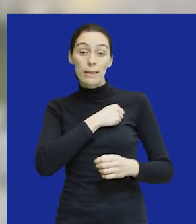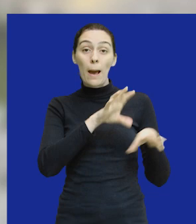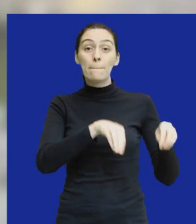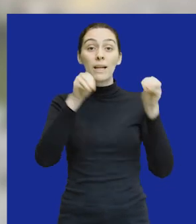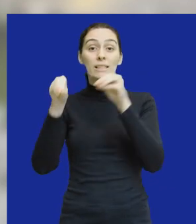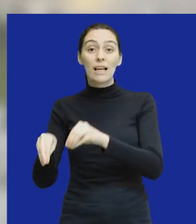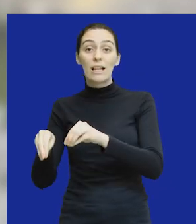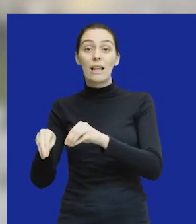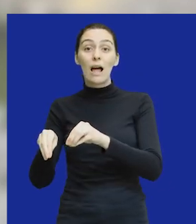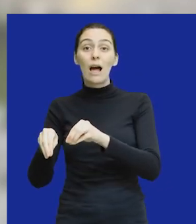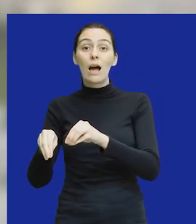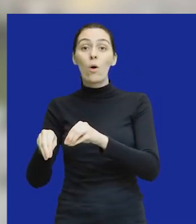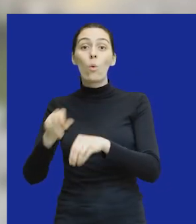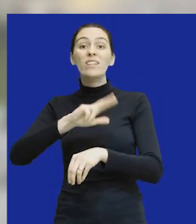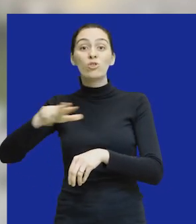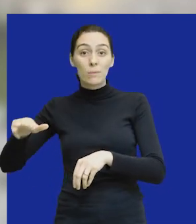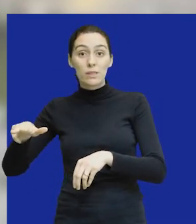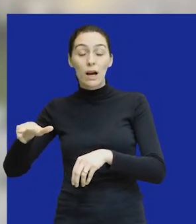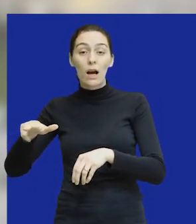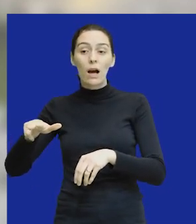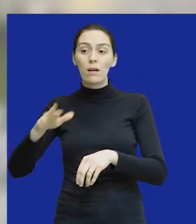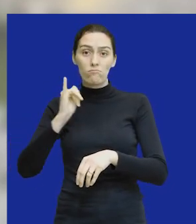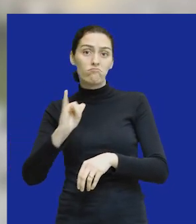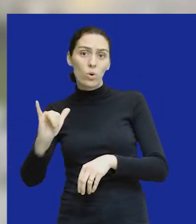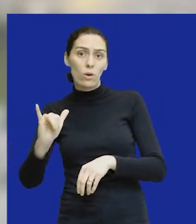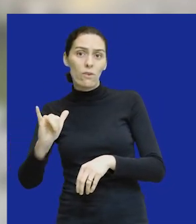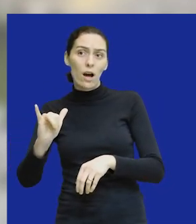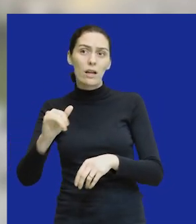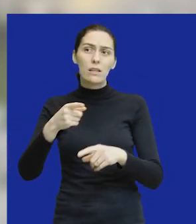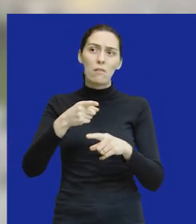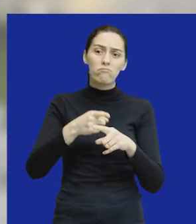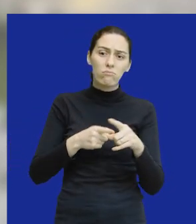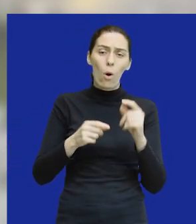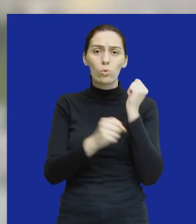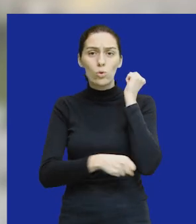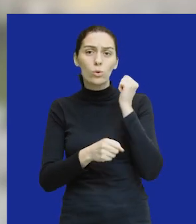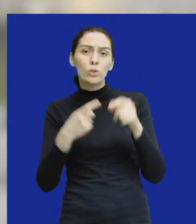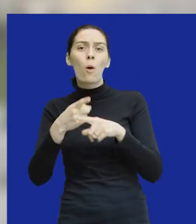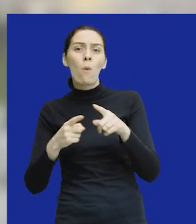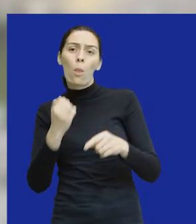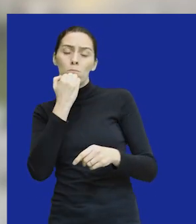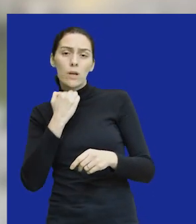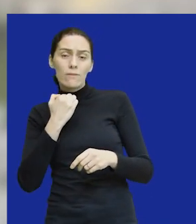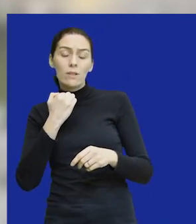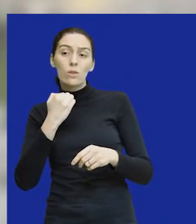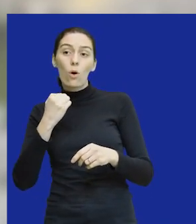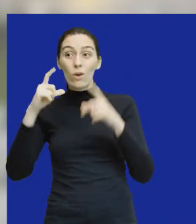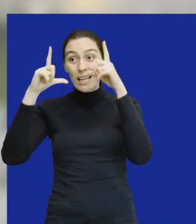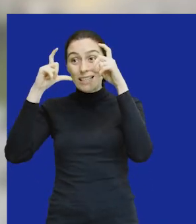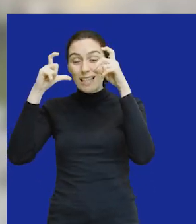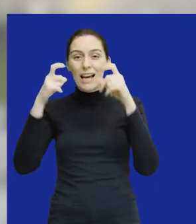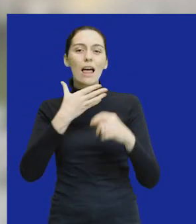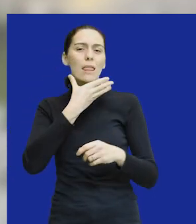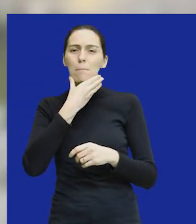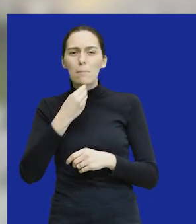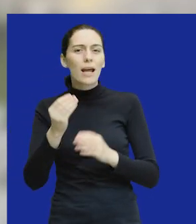otišla u Nizozemsku na nekakvo putovanje, polu studijsko, polu privatno, i poslala je sliku jedne